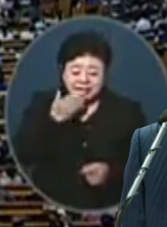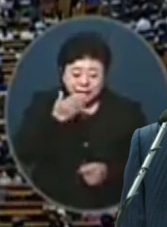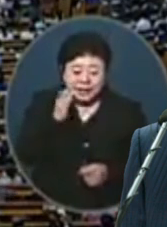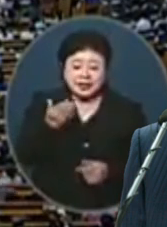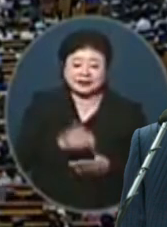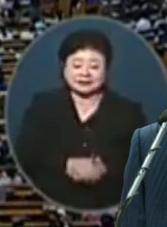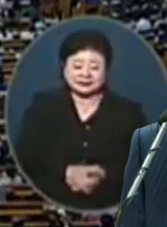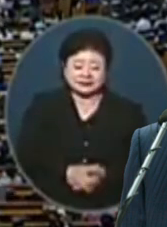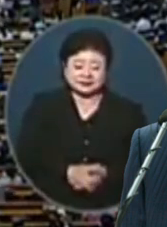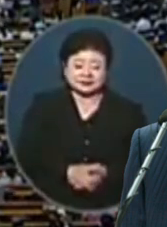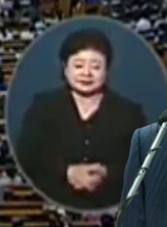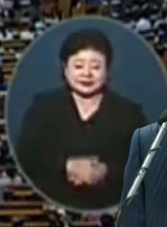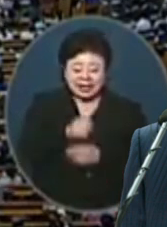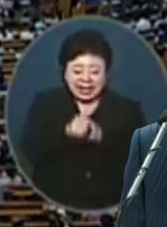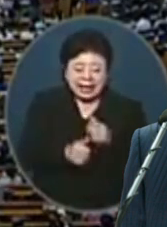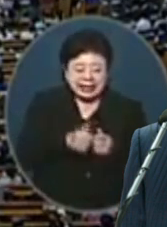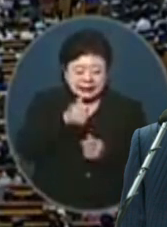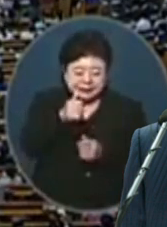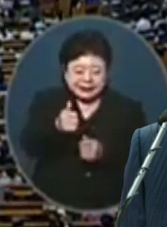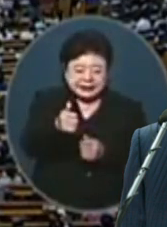것입니다. 하나님이